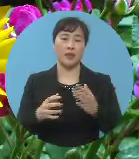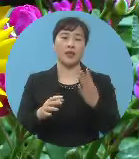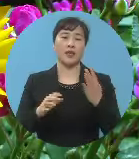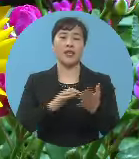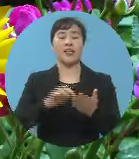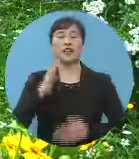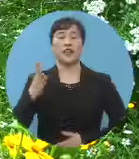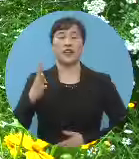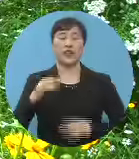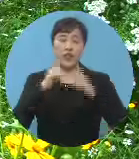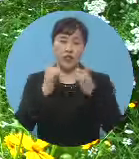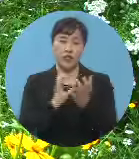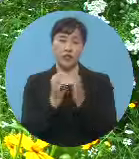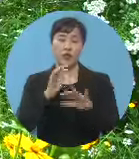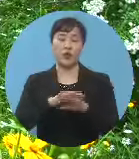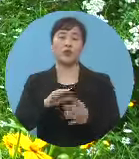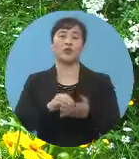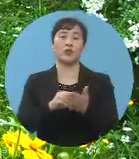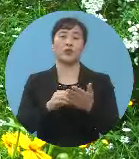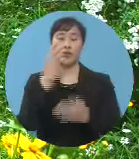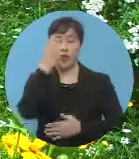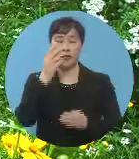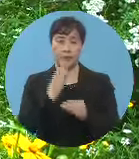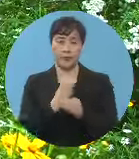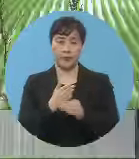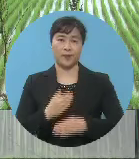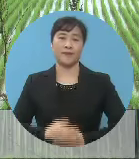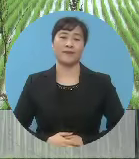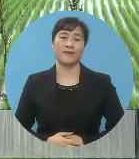정원을 등록, 관리하고 있습니다.